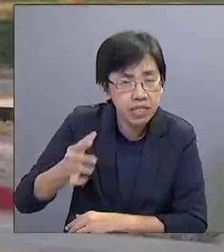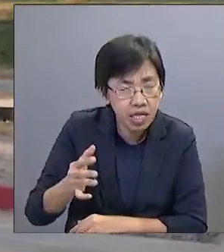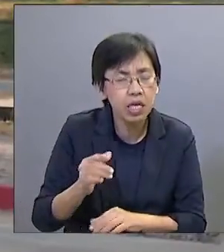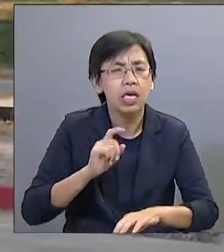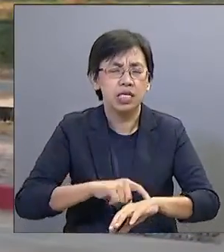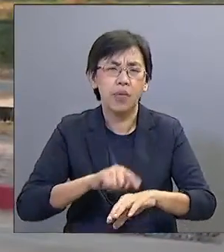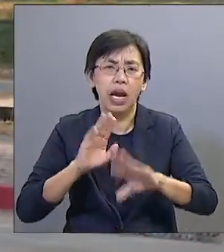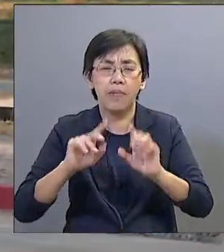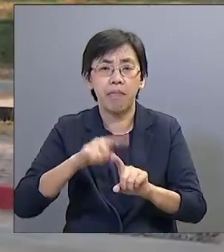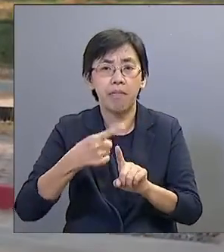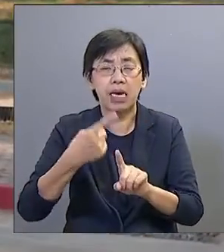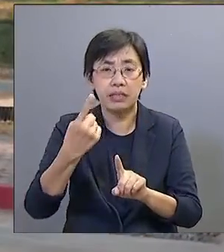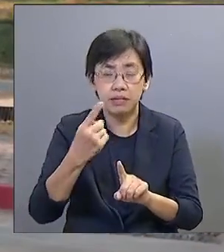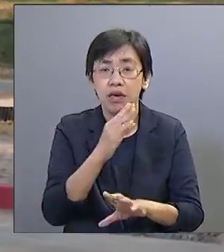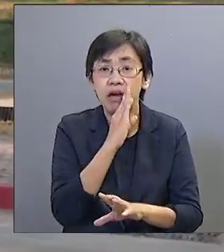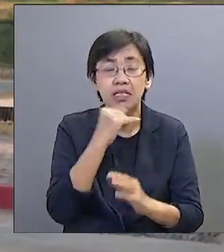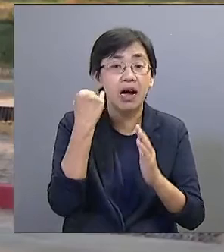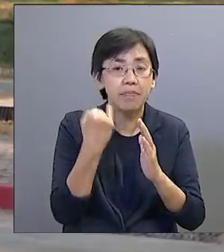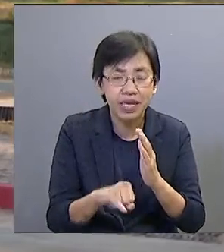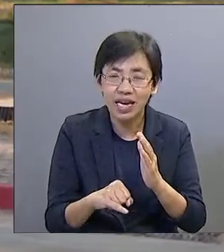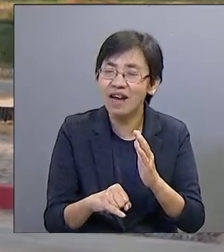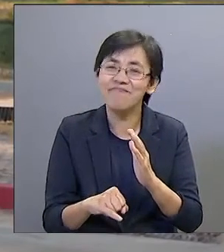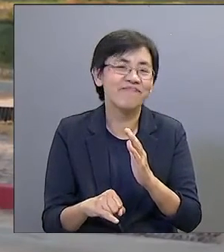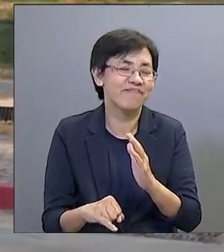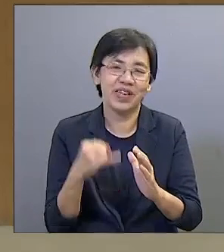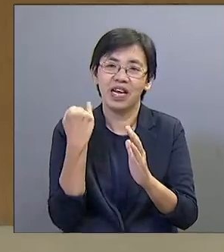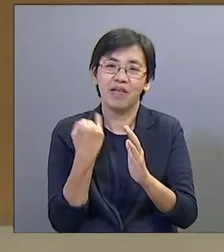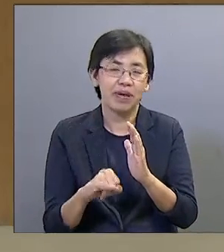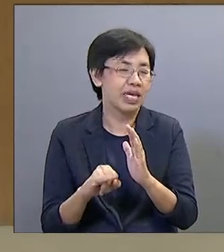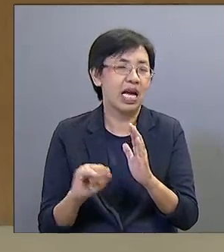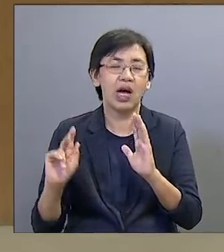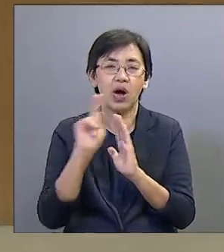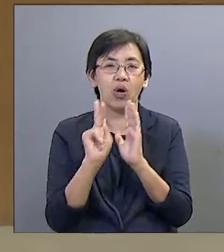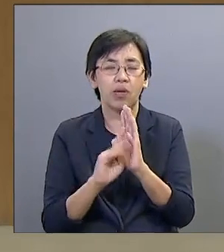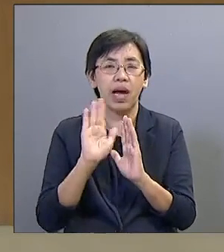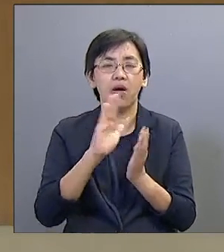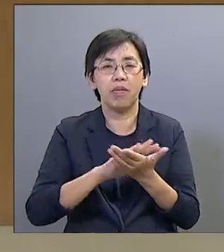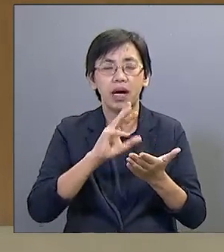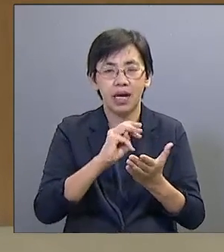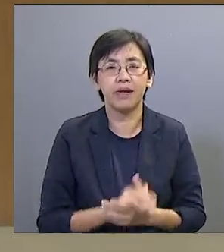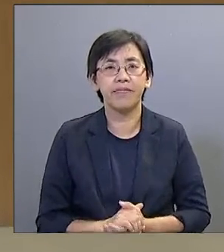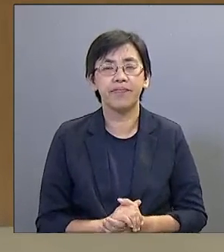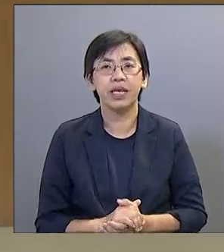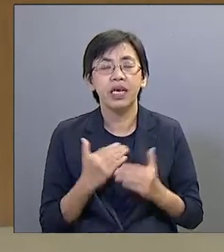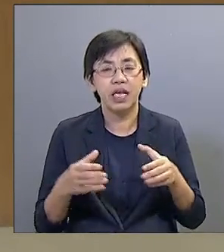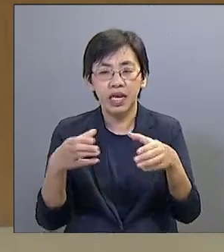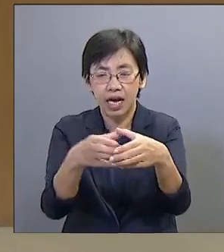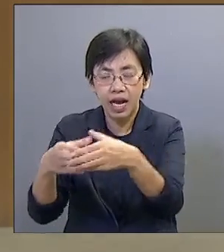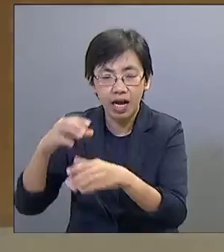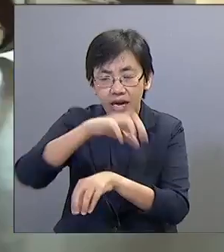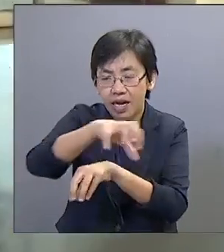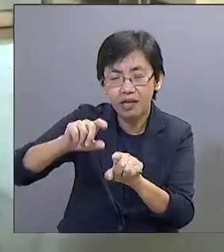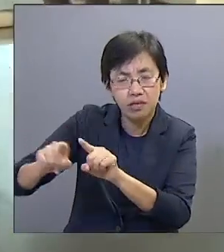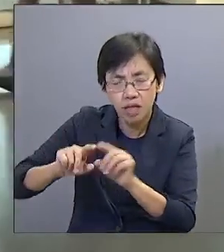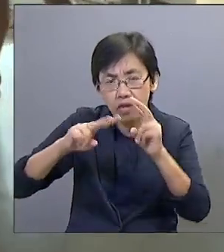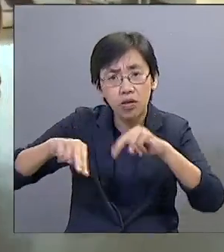เดือนหากพบมีความผิด จะต้องดำเนินการเอาผดทางวิในอย่างรายแรงขนาดเดียวการได้สั่งการให้ทุคณะ ตรวจสบผลงานวิชาก